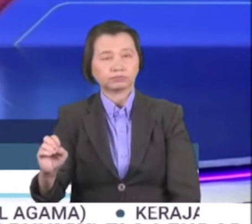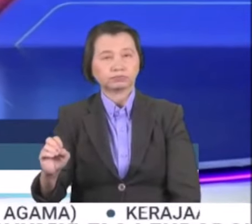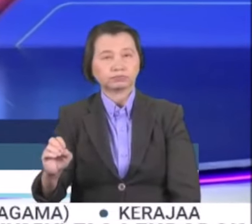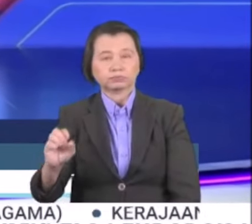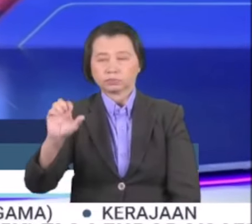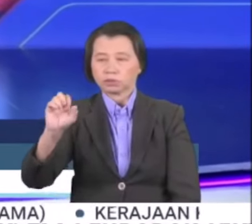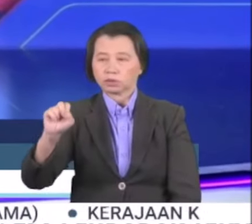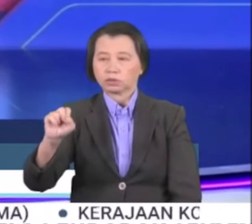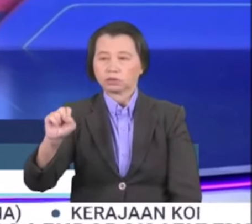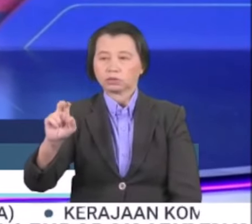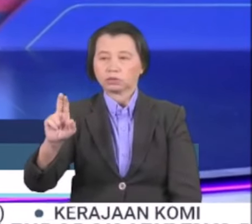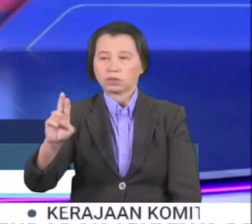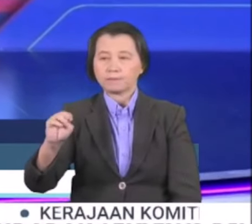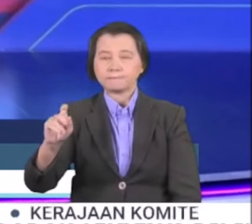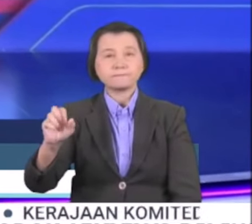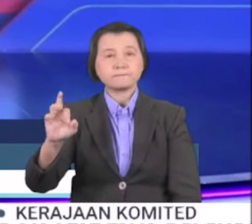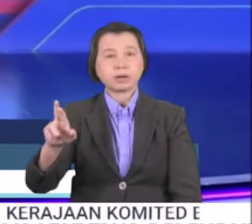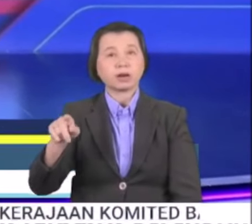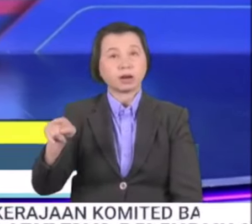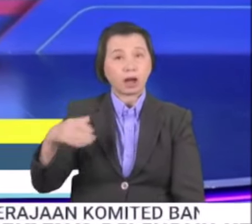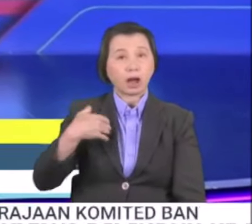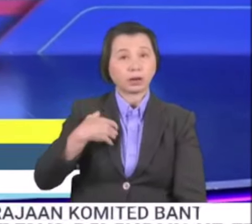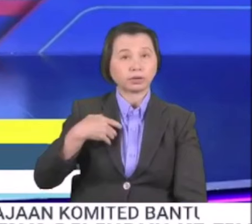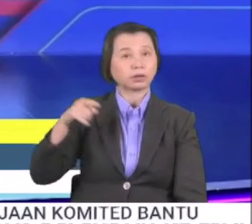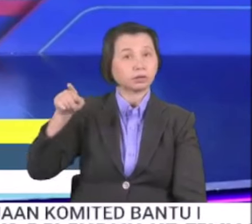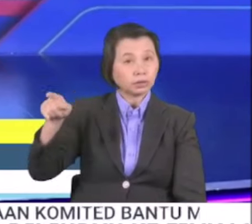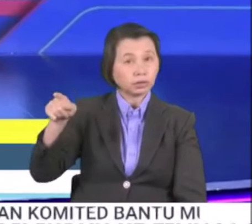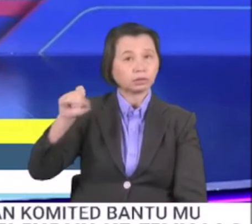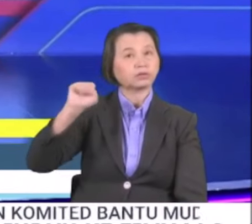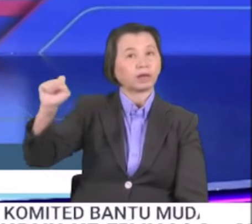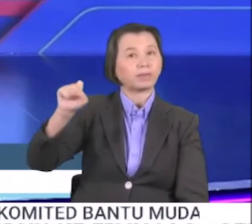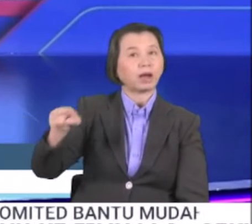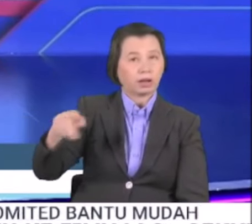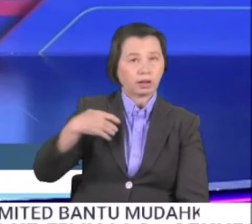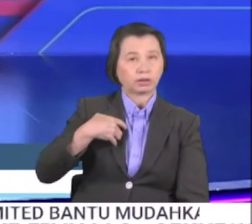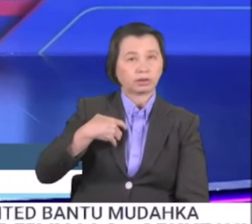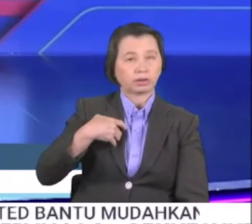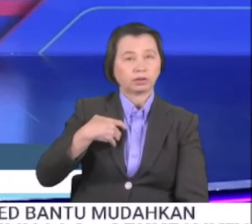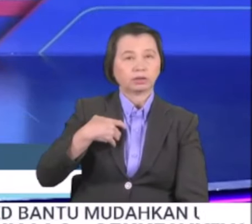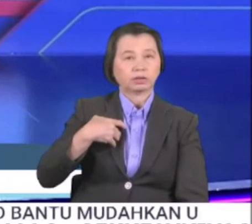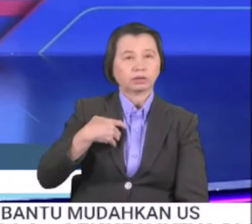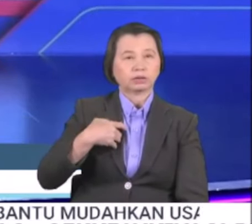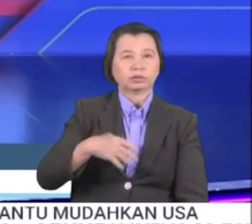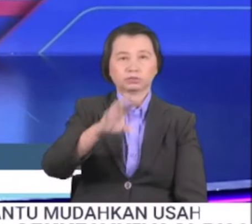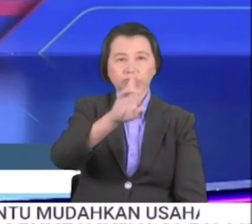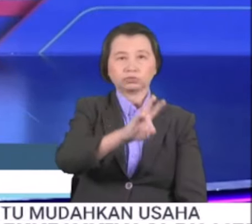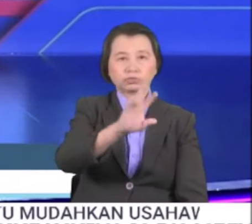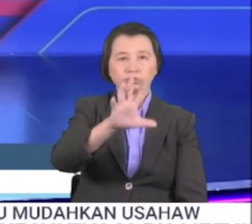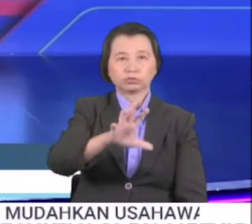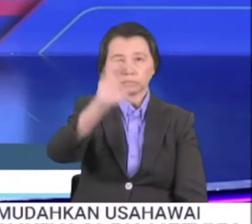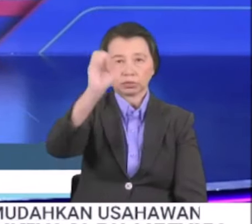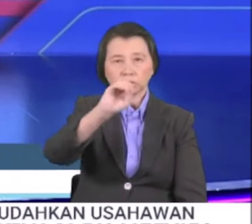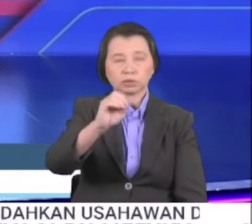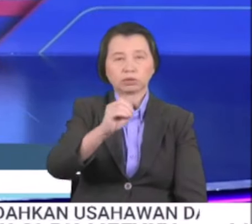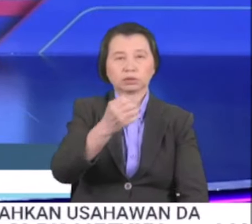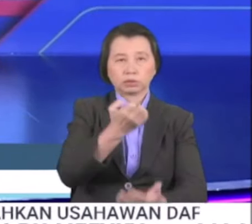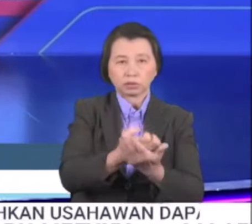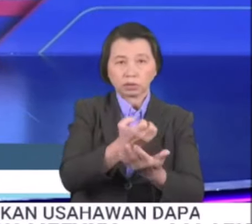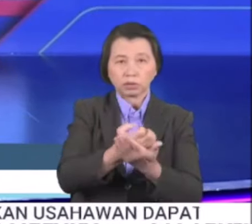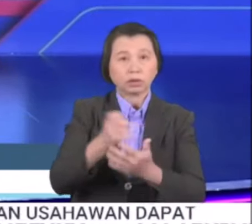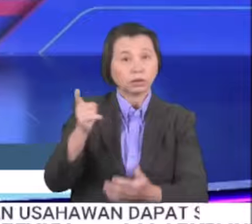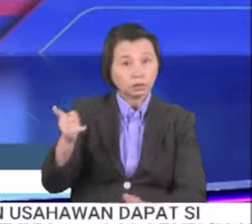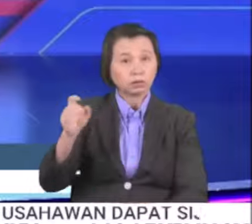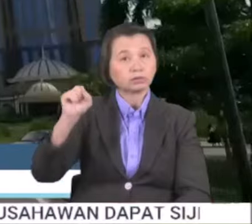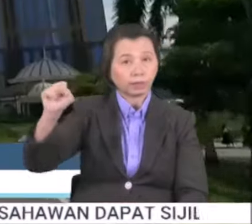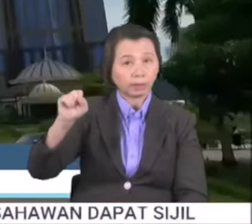sumber ini ada di Sabah. Baik. Kalau kita cakap mengenai di Malaysia, 75% blue economy ini di